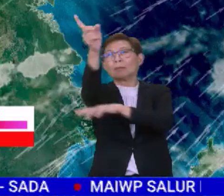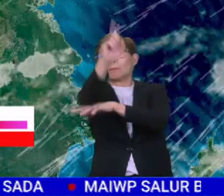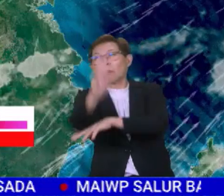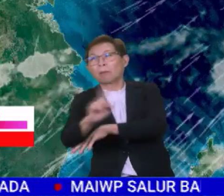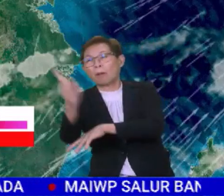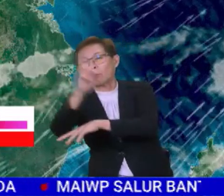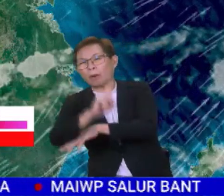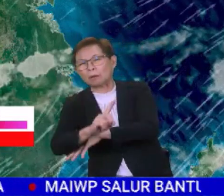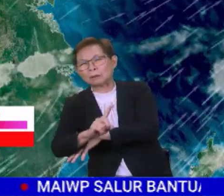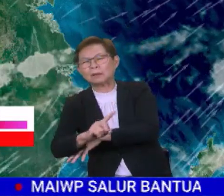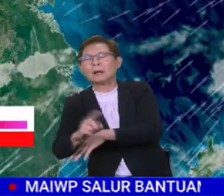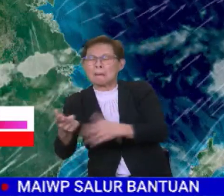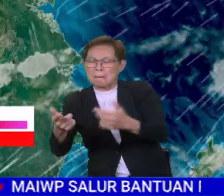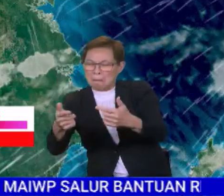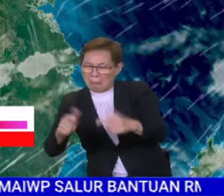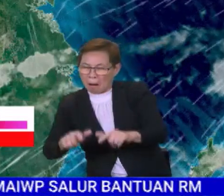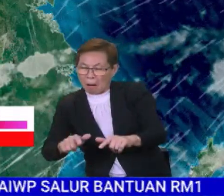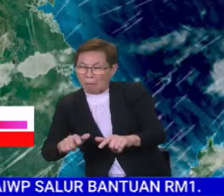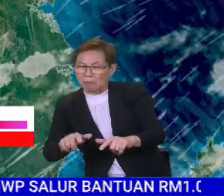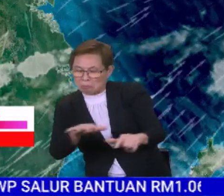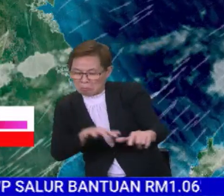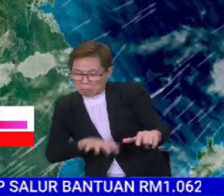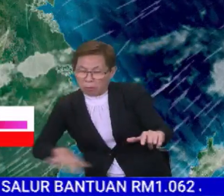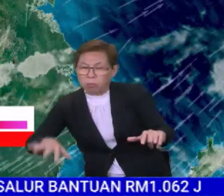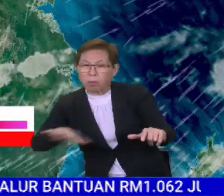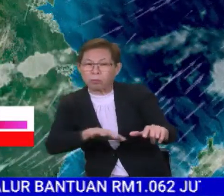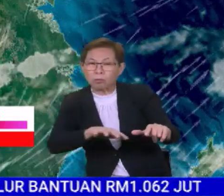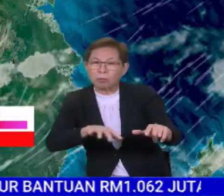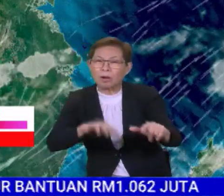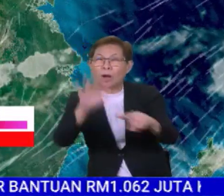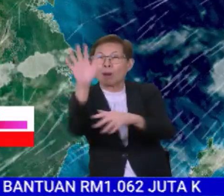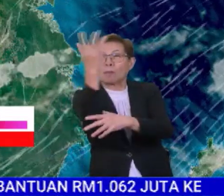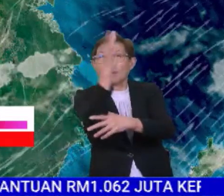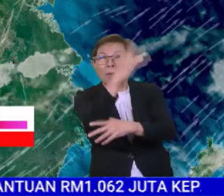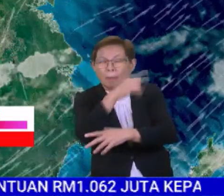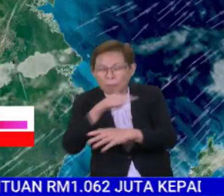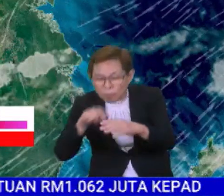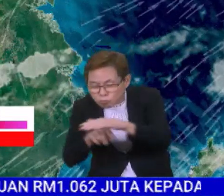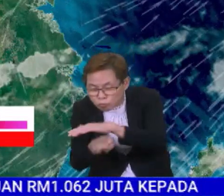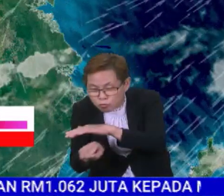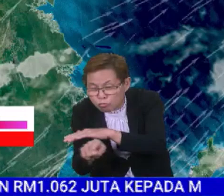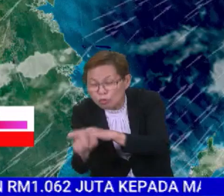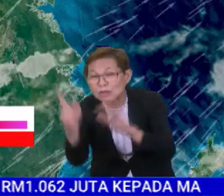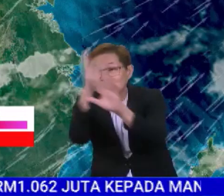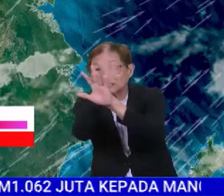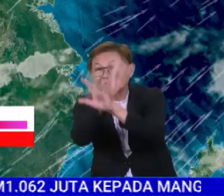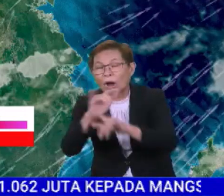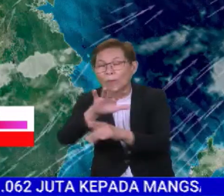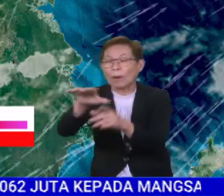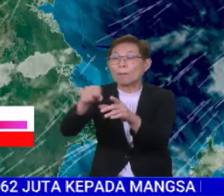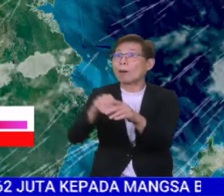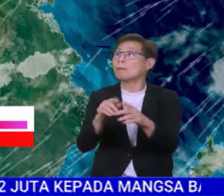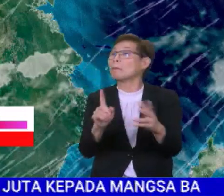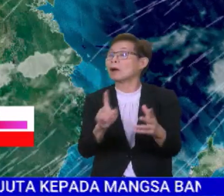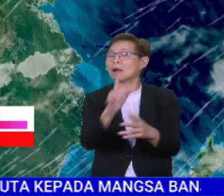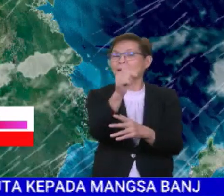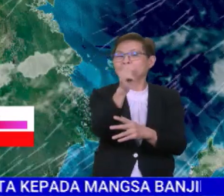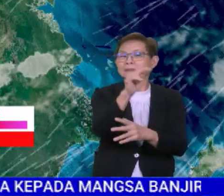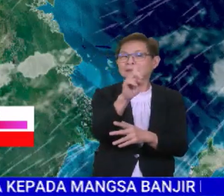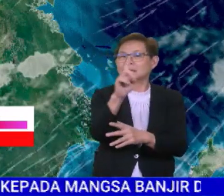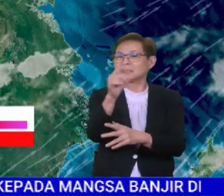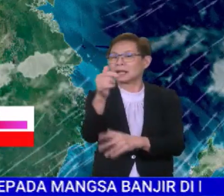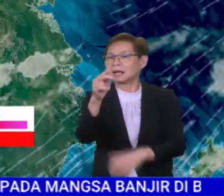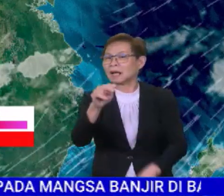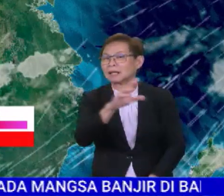petir hanya dicerap sedang berlaku di sekitar bahagian pedalaman negeri Sarawak dan juga melibatkan bahagian Sandakan